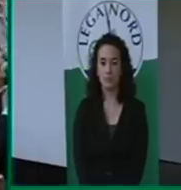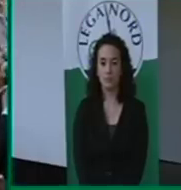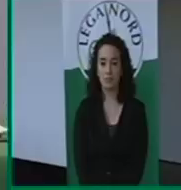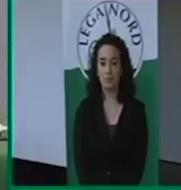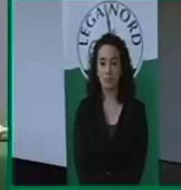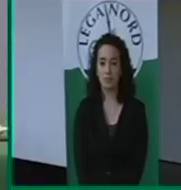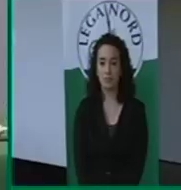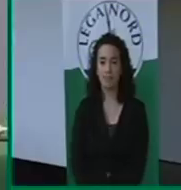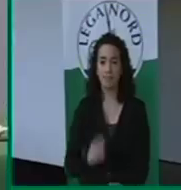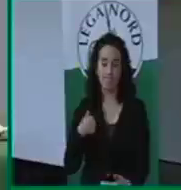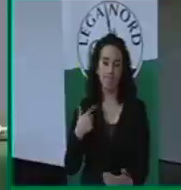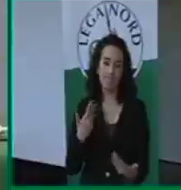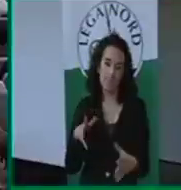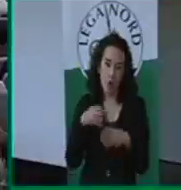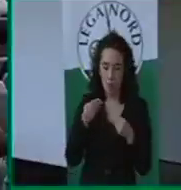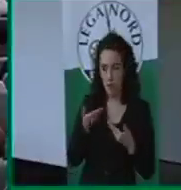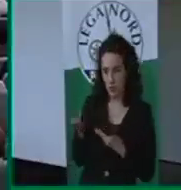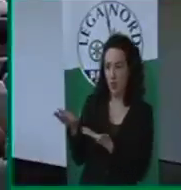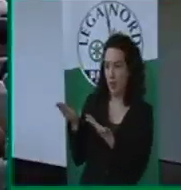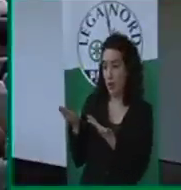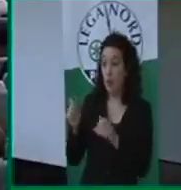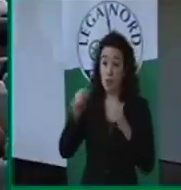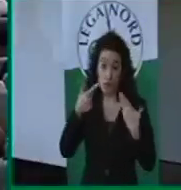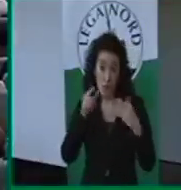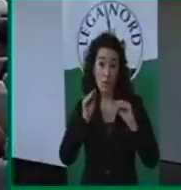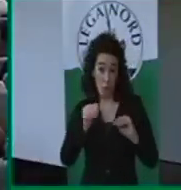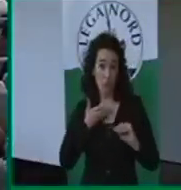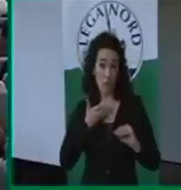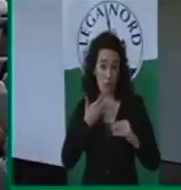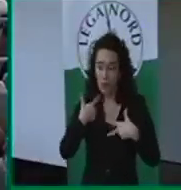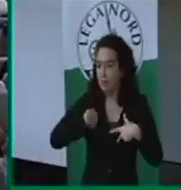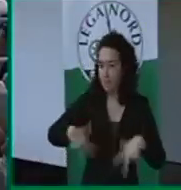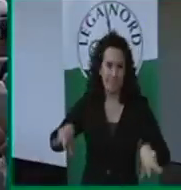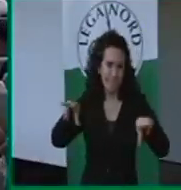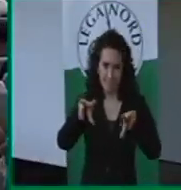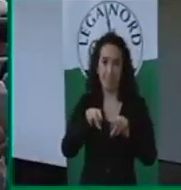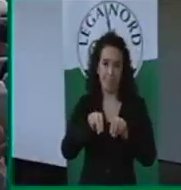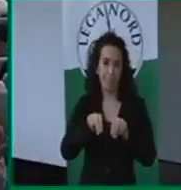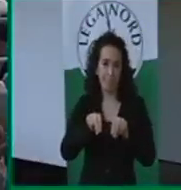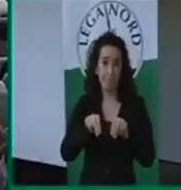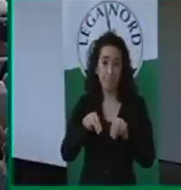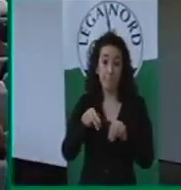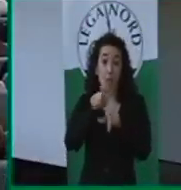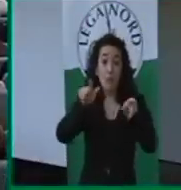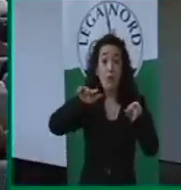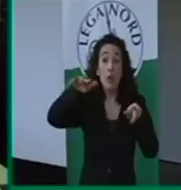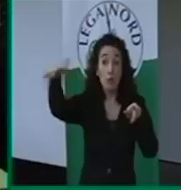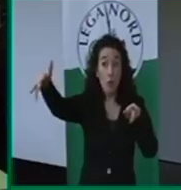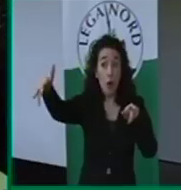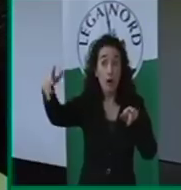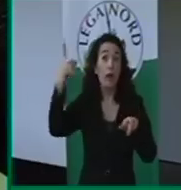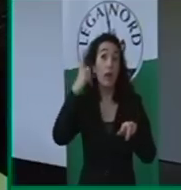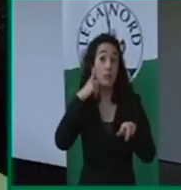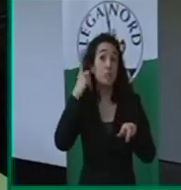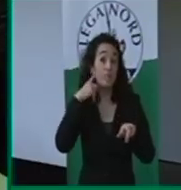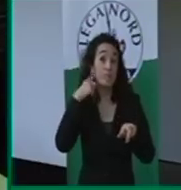Vai Aurora comincia pure intanto ci sono sempre 17 posti liberi Eh io lo dico lo dico a chi è fuori che ci sente a